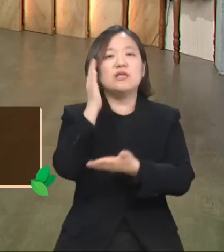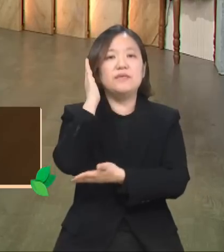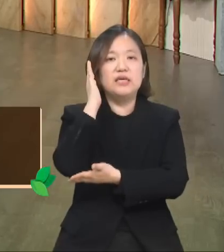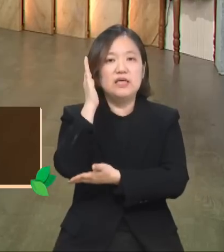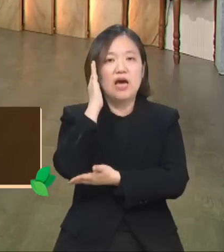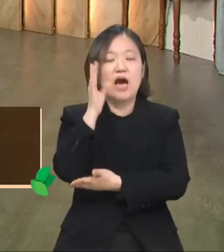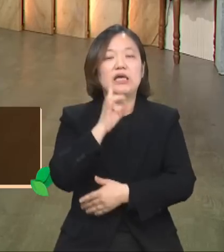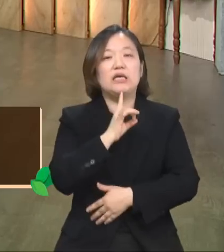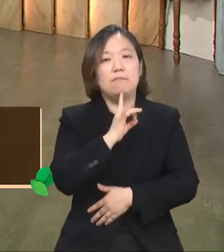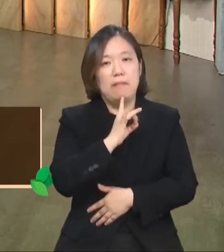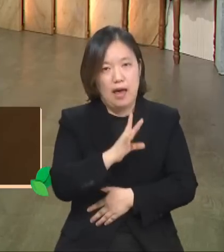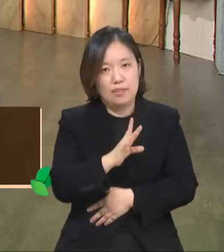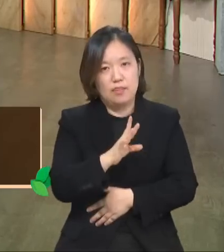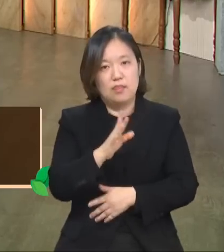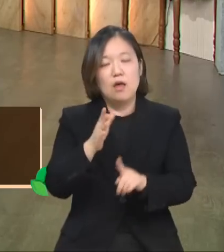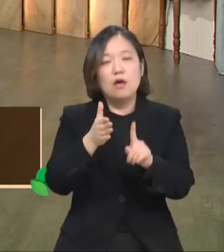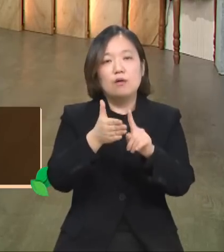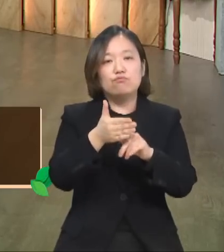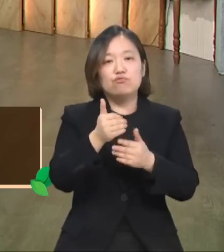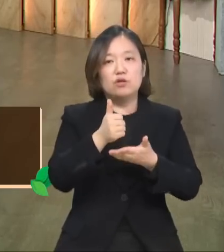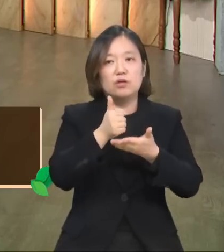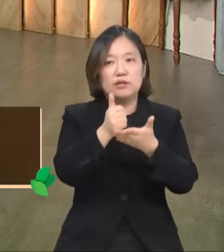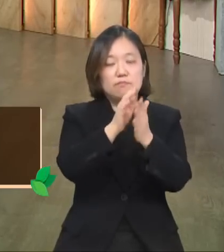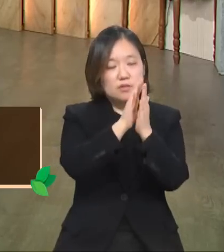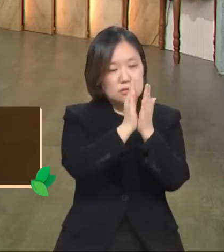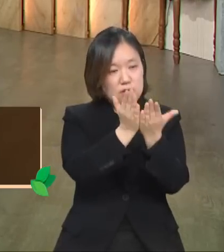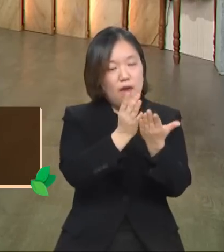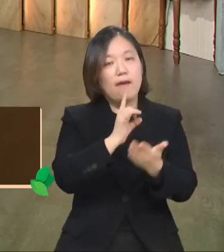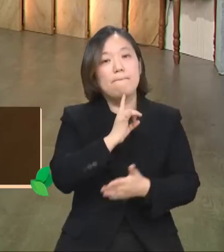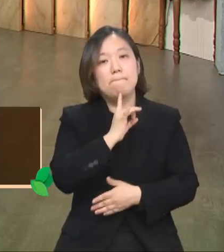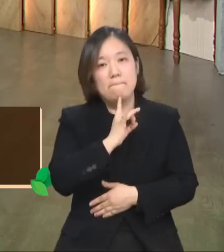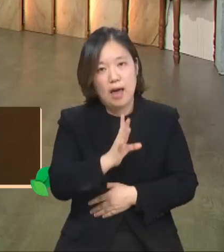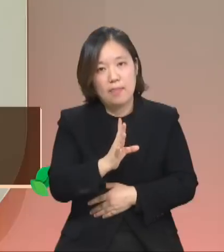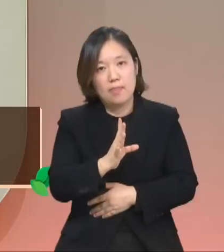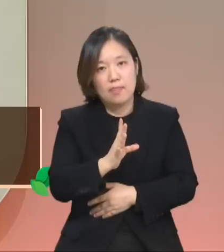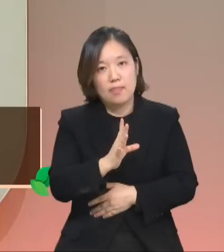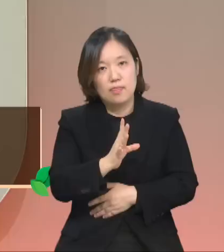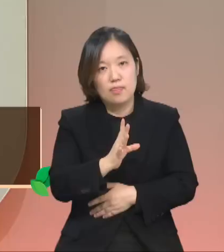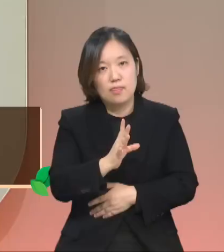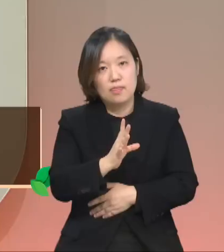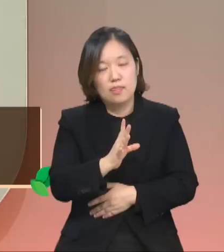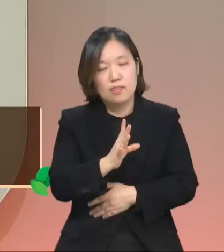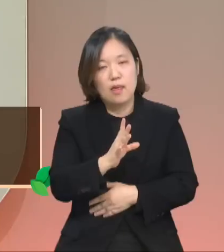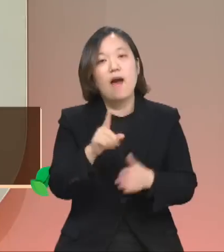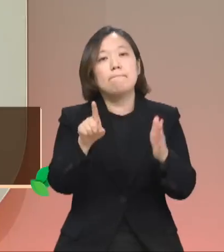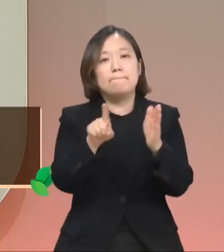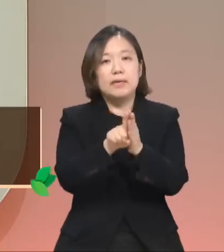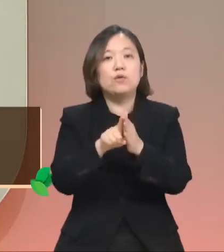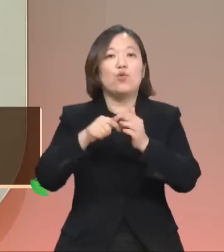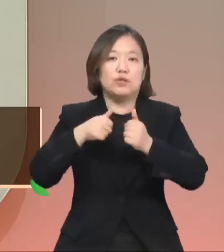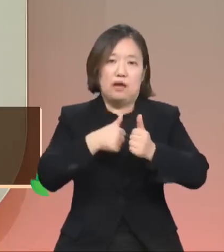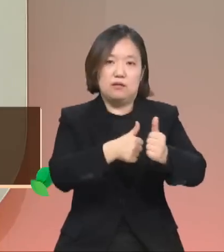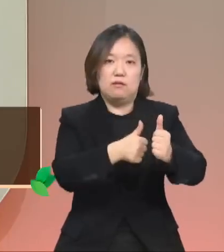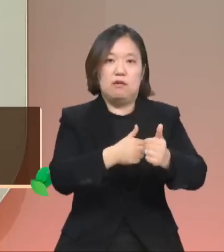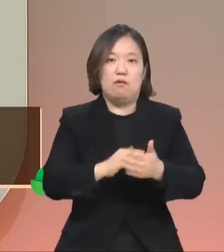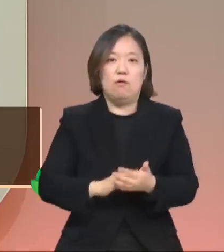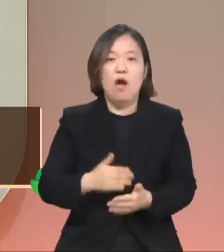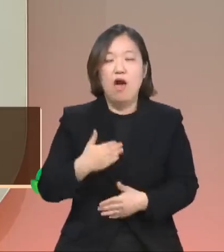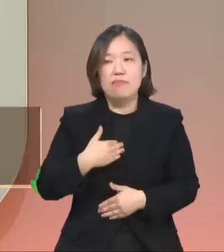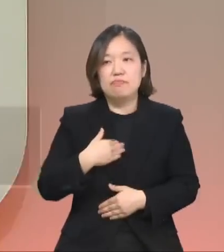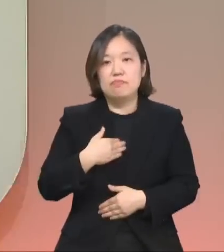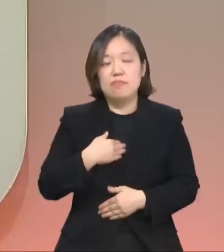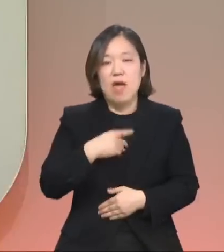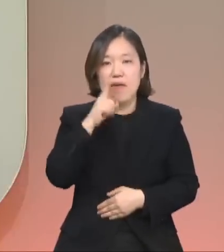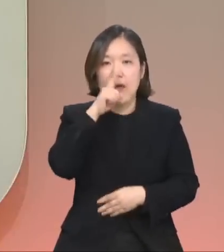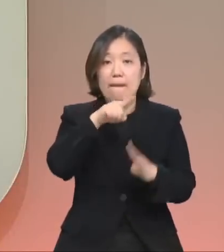부처님의 경전에 근거를더라 그리고 내 업장을 소멸하고 내 운명을 바꿀 수 있는